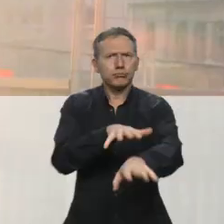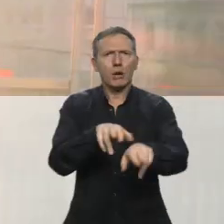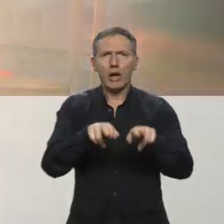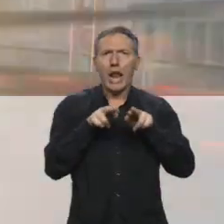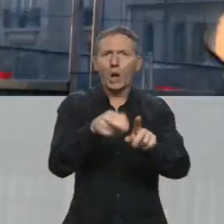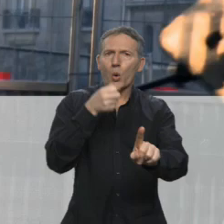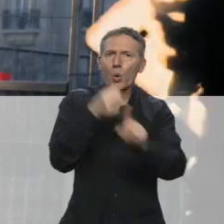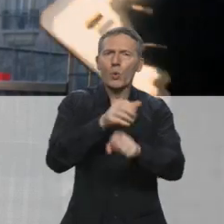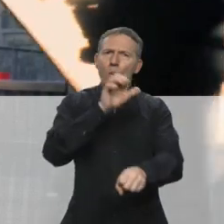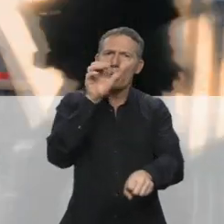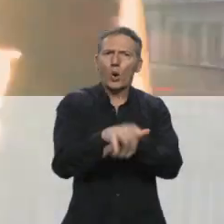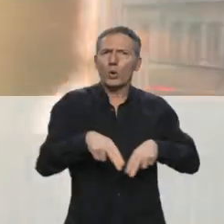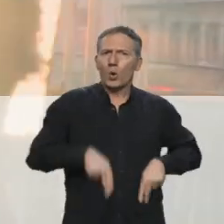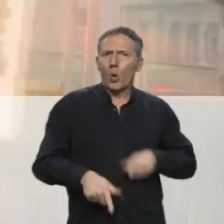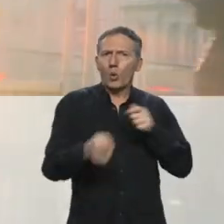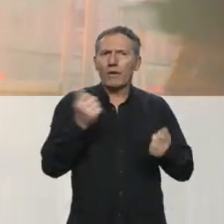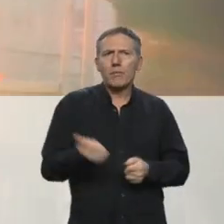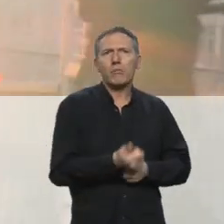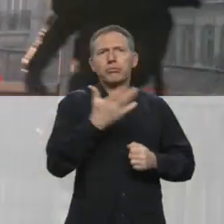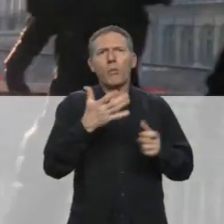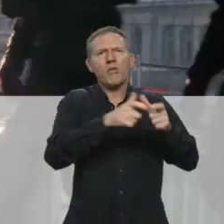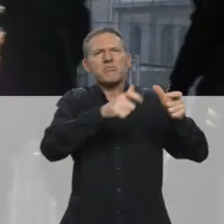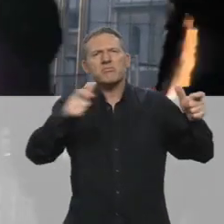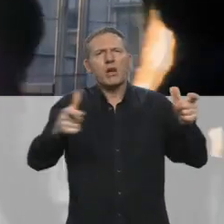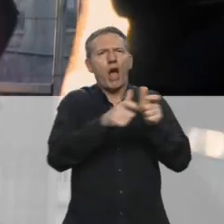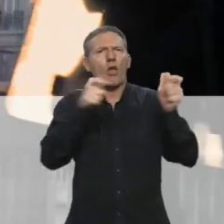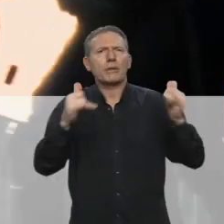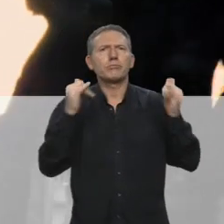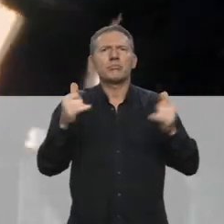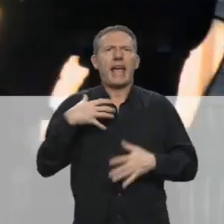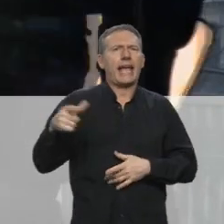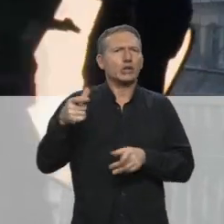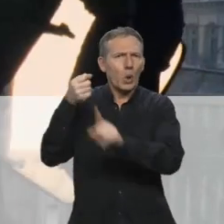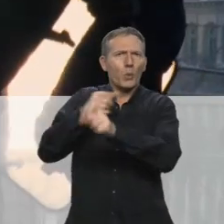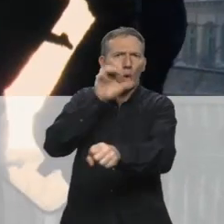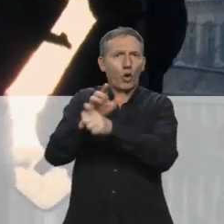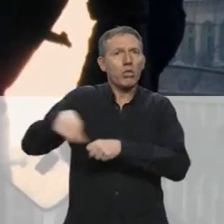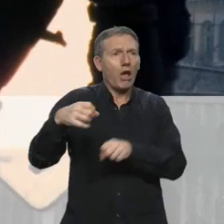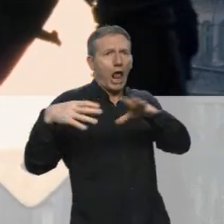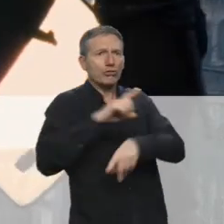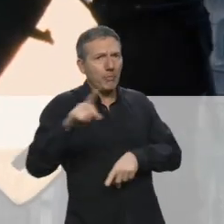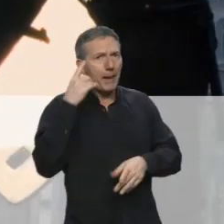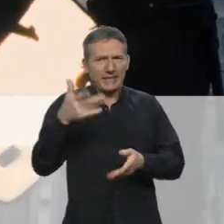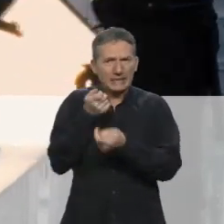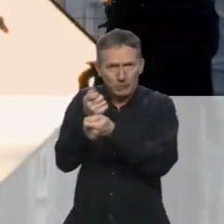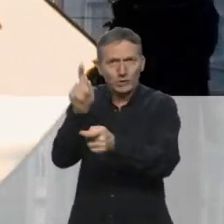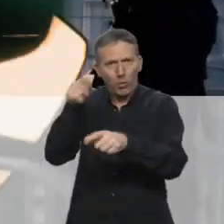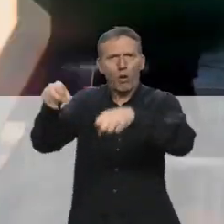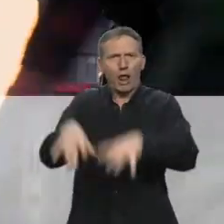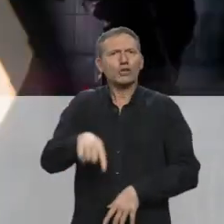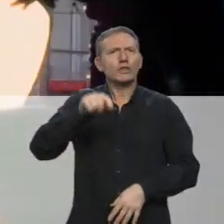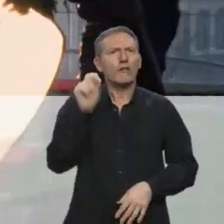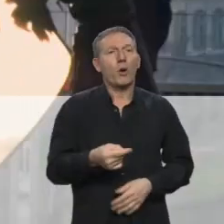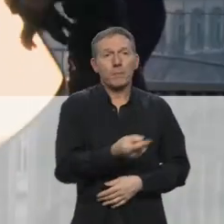dans la rue, à lutter contre les gouvernements, les multinationales et les ultra-riches qui ne lâcheront rien si on ne les force pas à